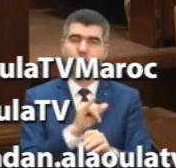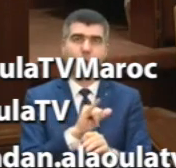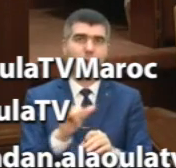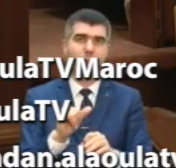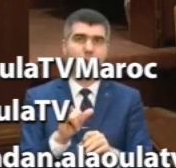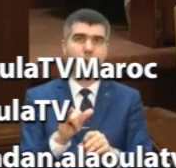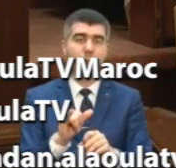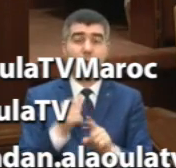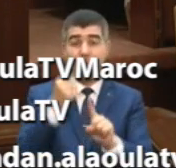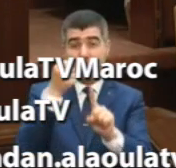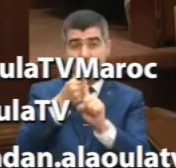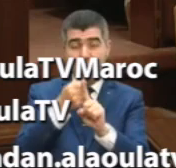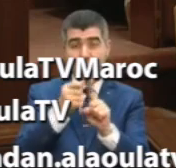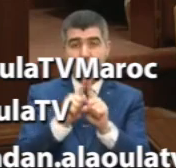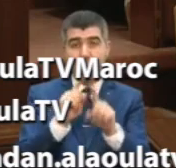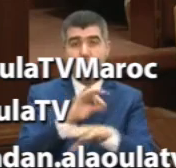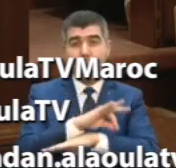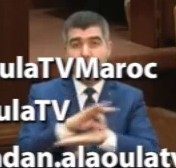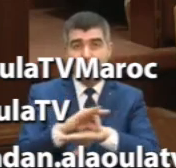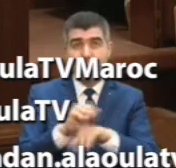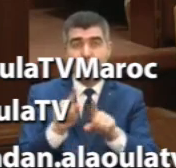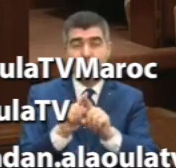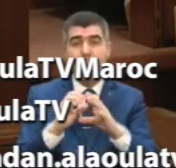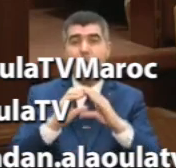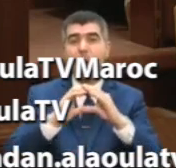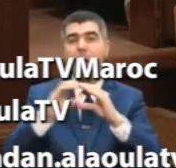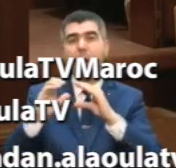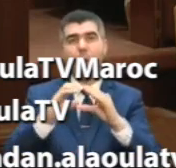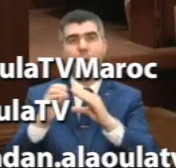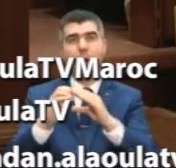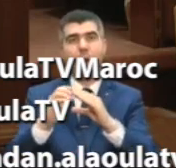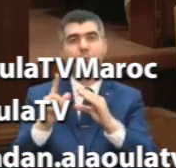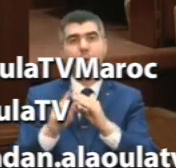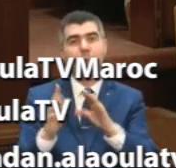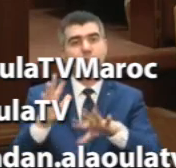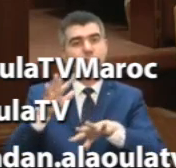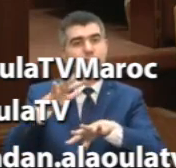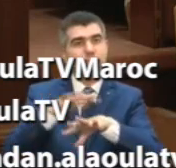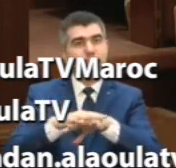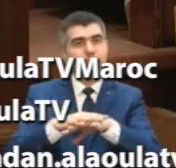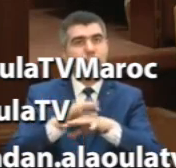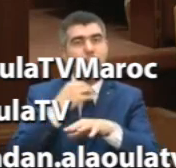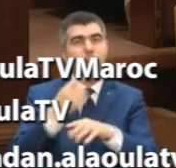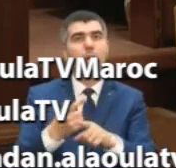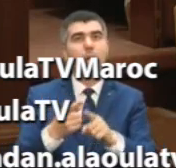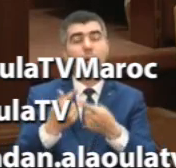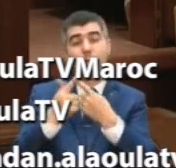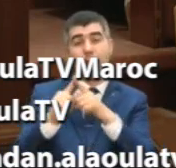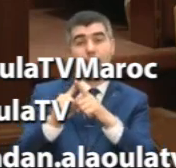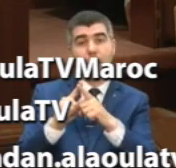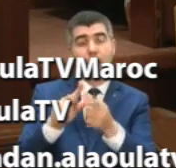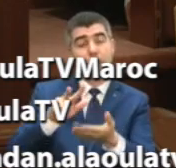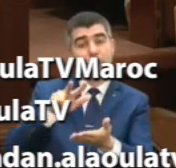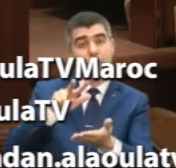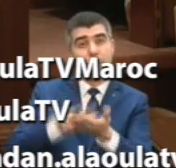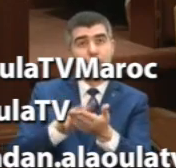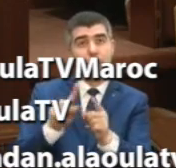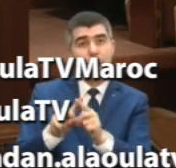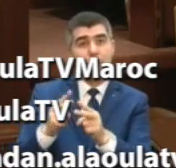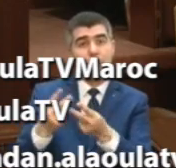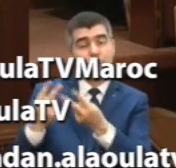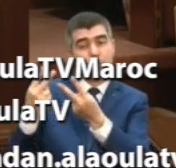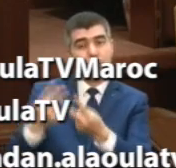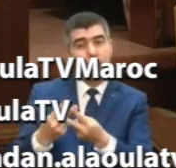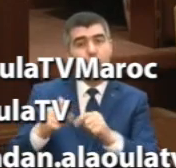حوارا وتشاورا مستمرا مع الشركاء الاجتماعيين، الشيء الذي فعلتموه منذ تعيينكم